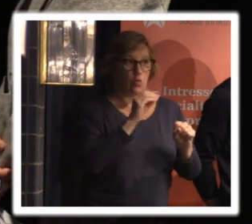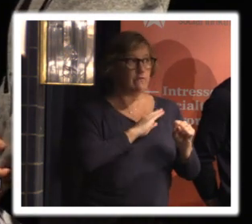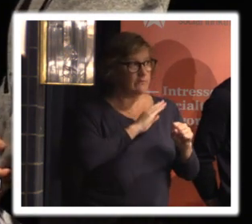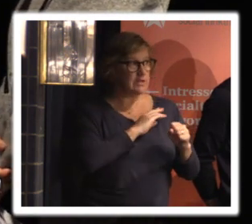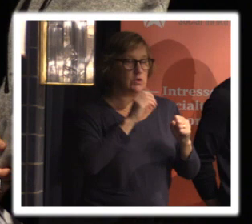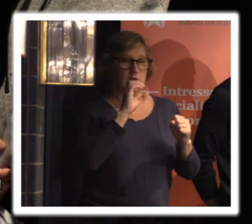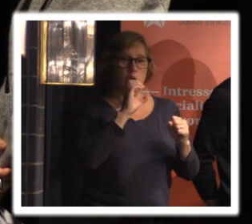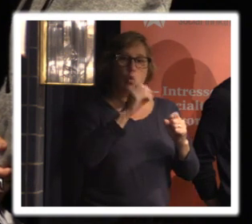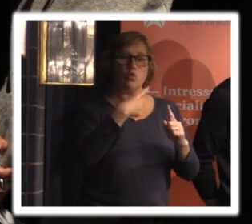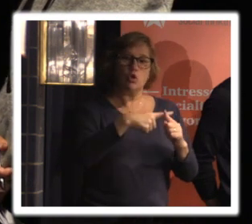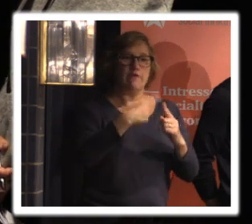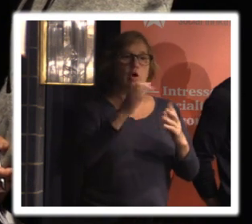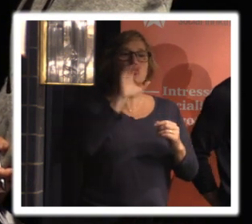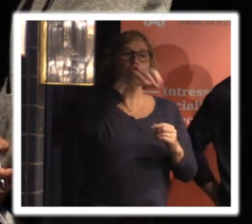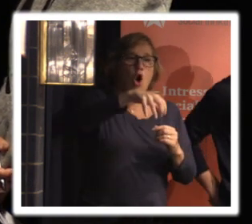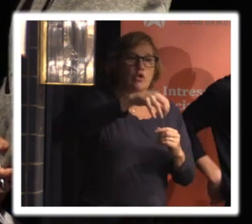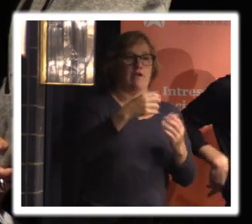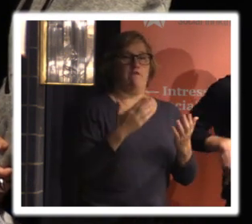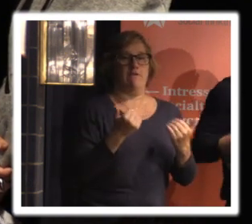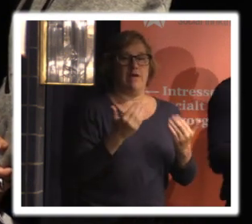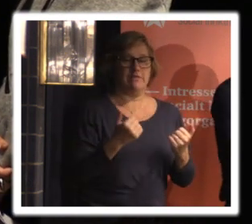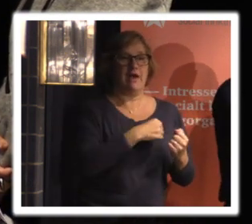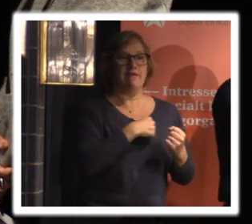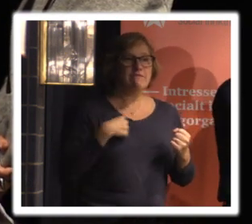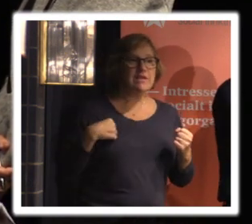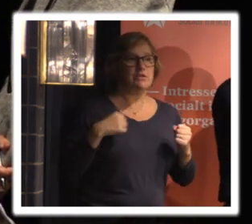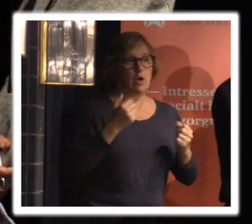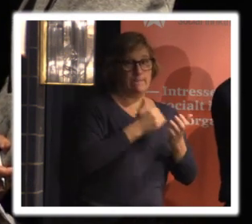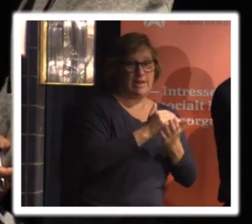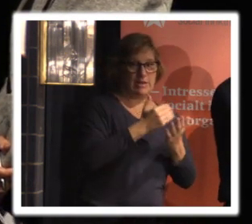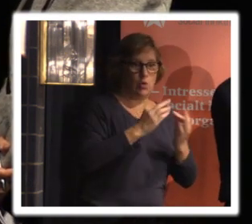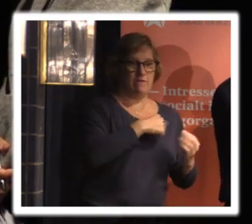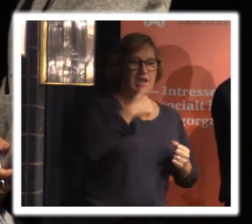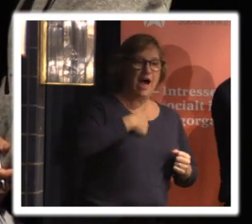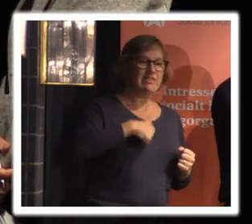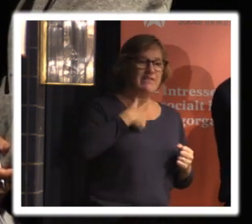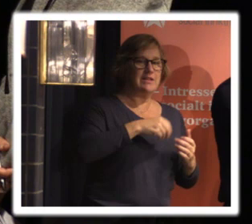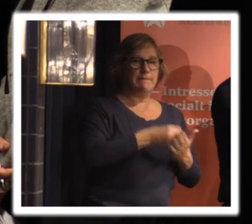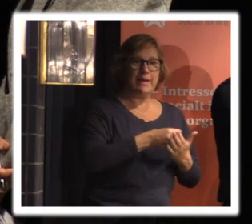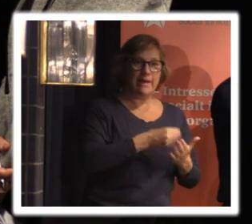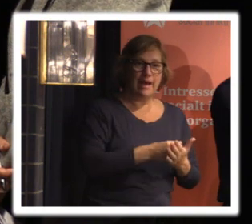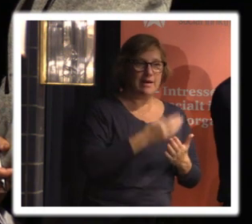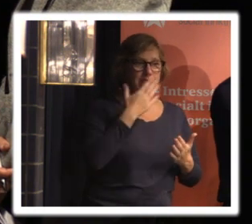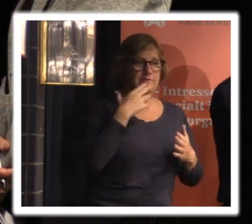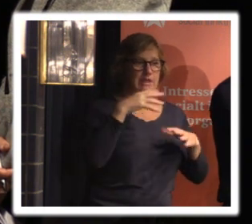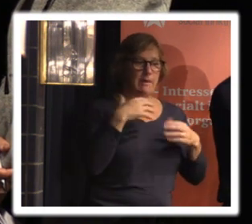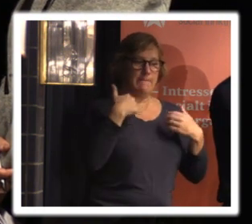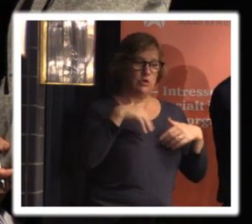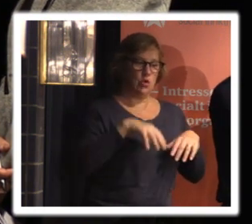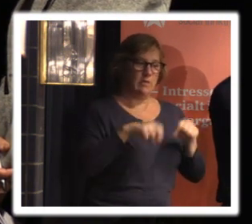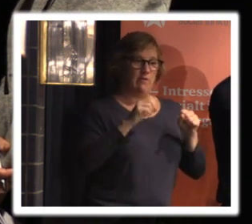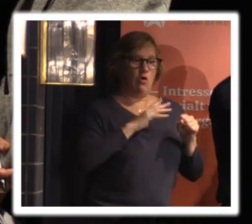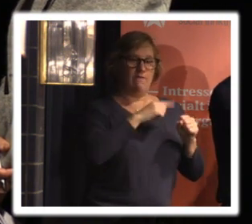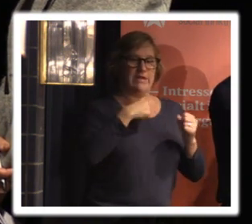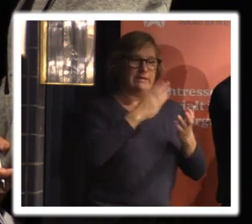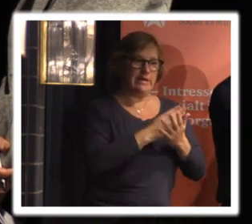vad staten förväntar sig att vi ska kunna berätta vad vi gör för för de här pengarna och vilka uppgifter ju är rätt att samla in